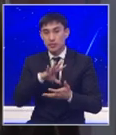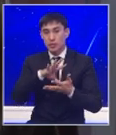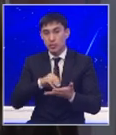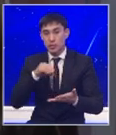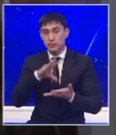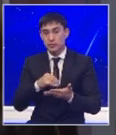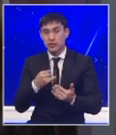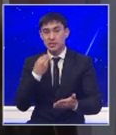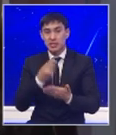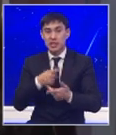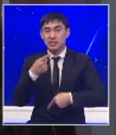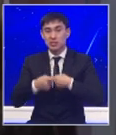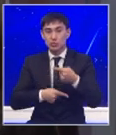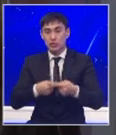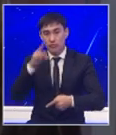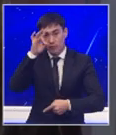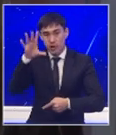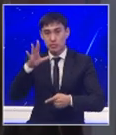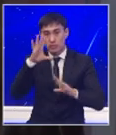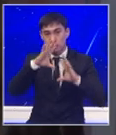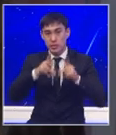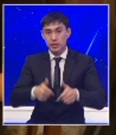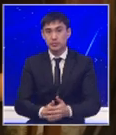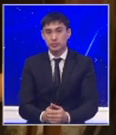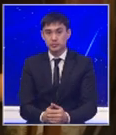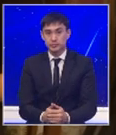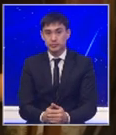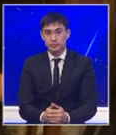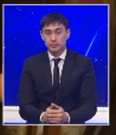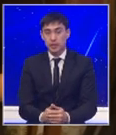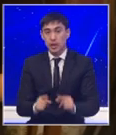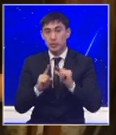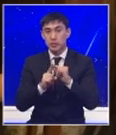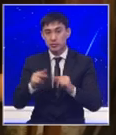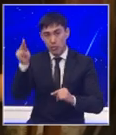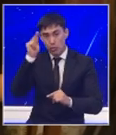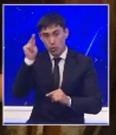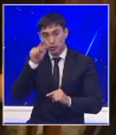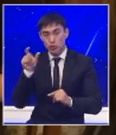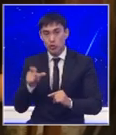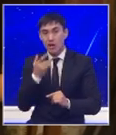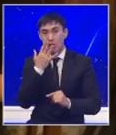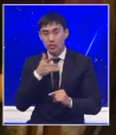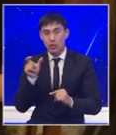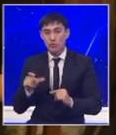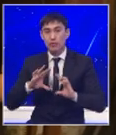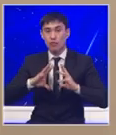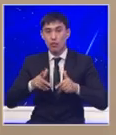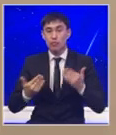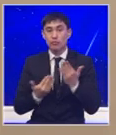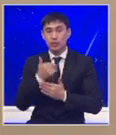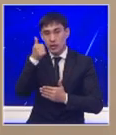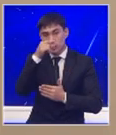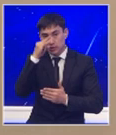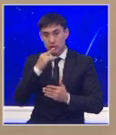ценное Наследие и сделать его узнаваемым в мире например по словам ученых этнографов в современном казахском обществе стала